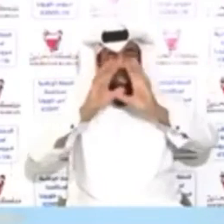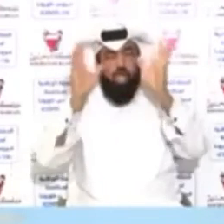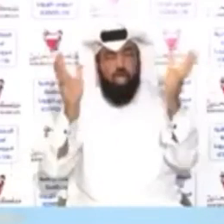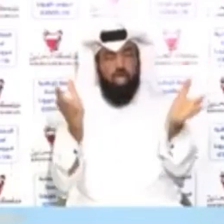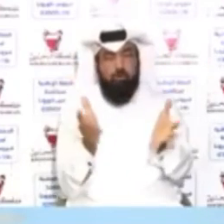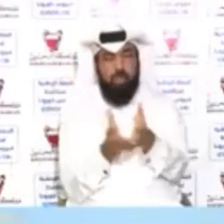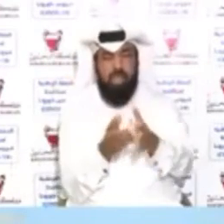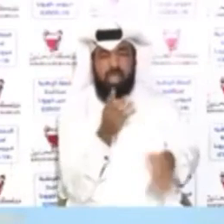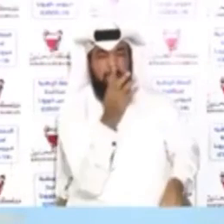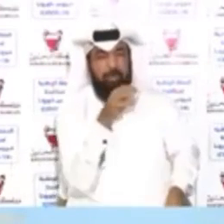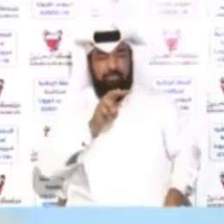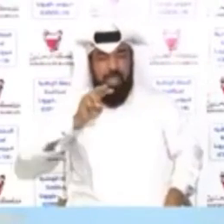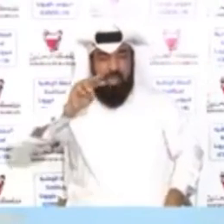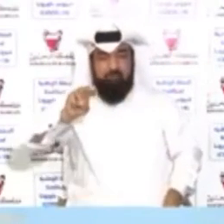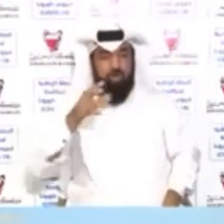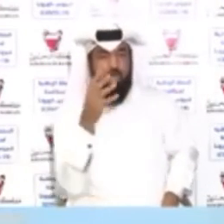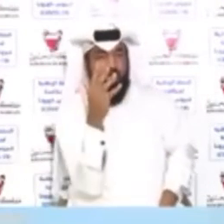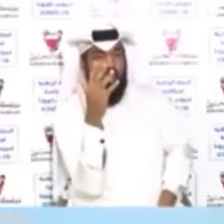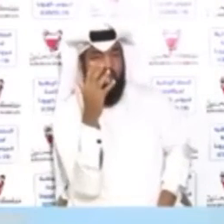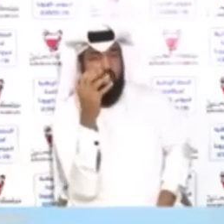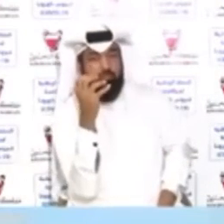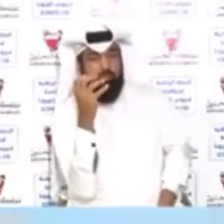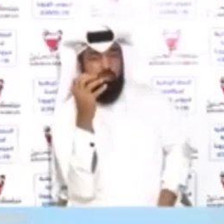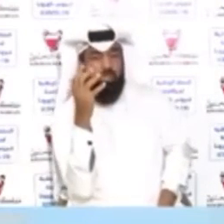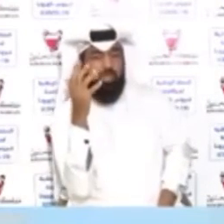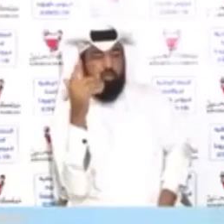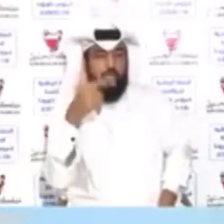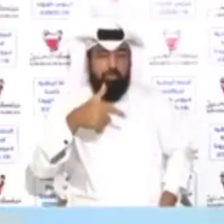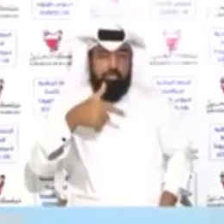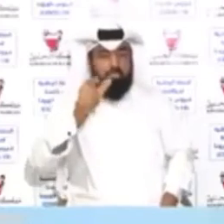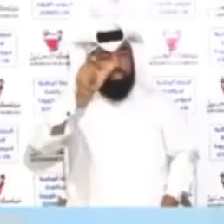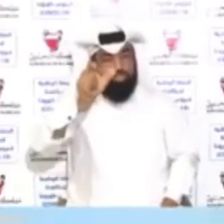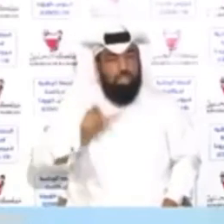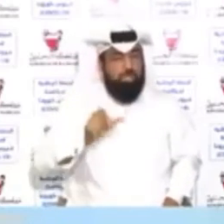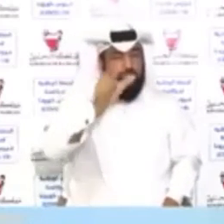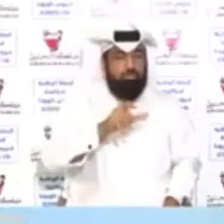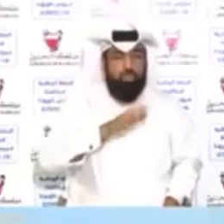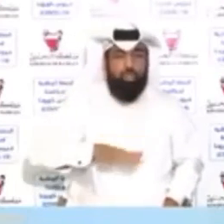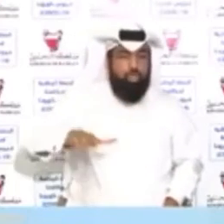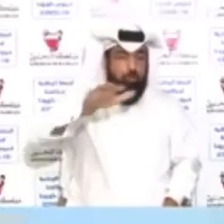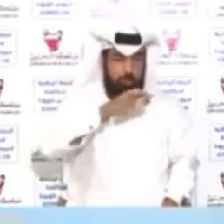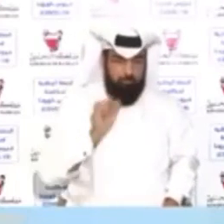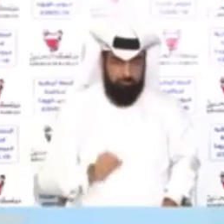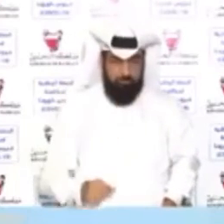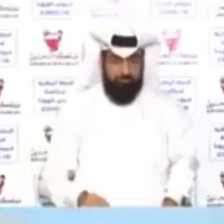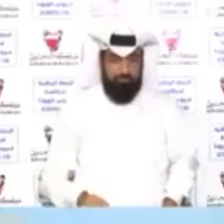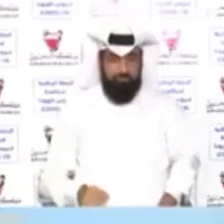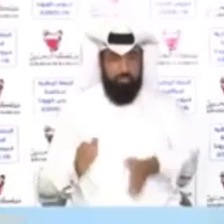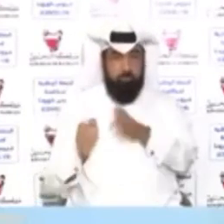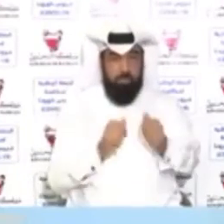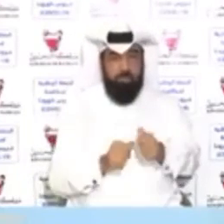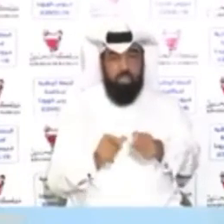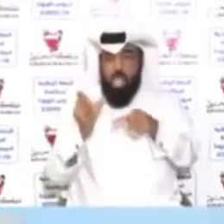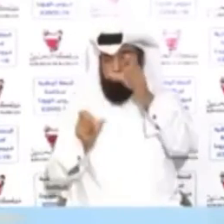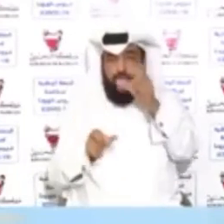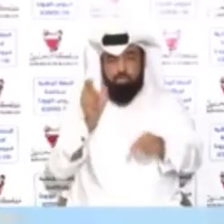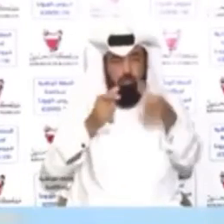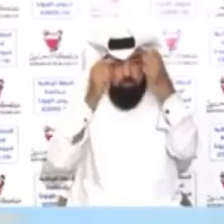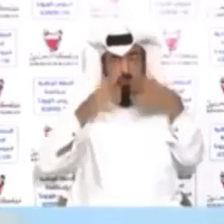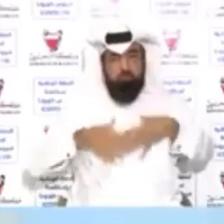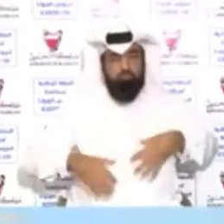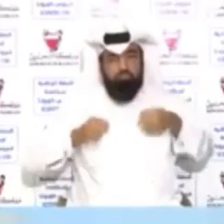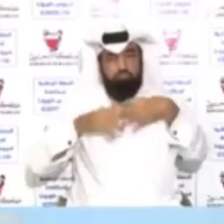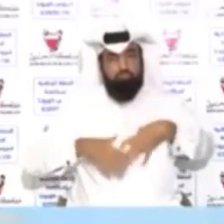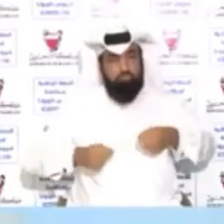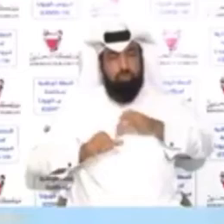4875 حالة، منهم 4000 من المجموع اللي هو 4884 حالة. نسبة التعافي من جميع الحالات الموجودة